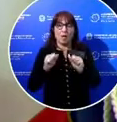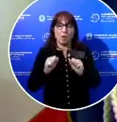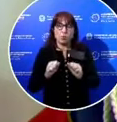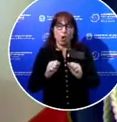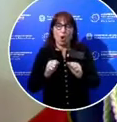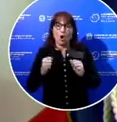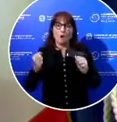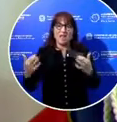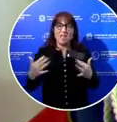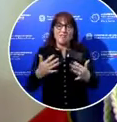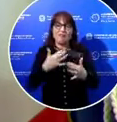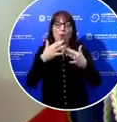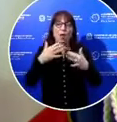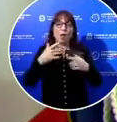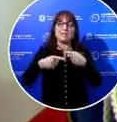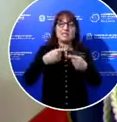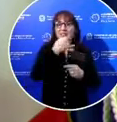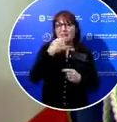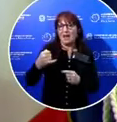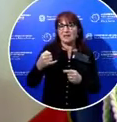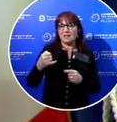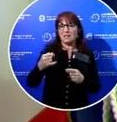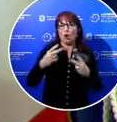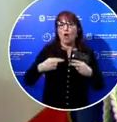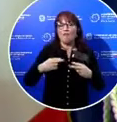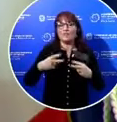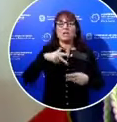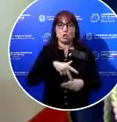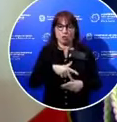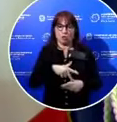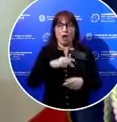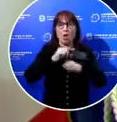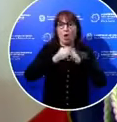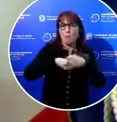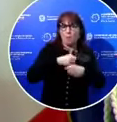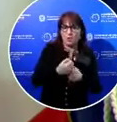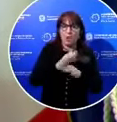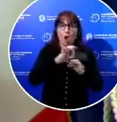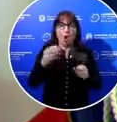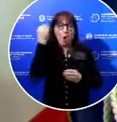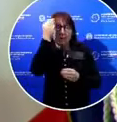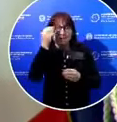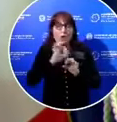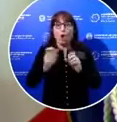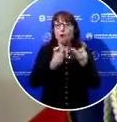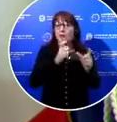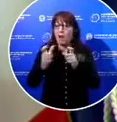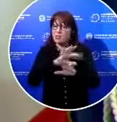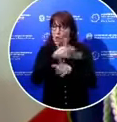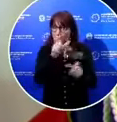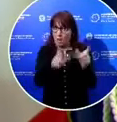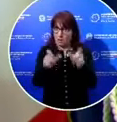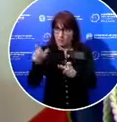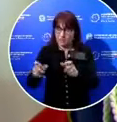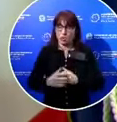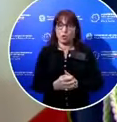negativo la futura vita sociale del soggetto nei comportamenti, nel modo di pensare, nelle relazioni con le altre